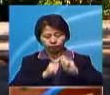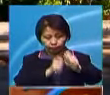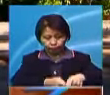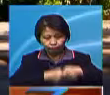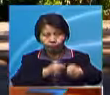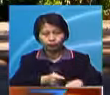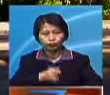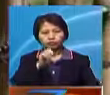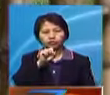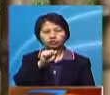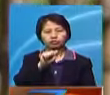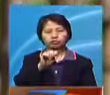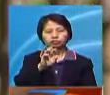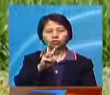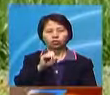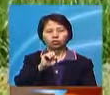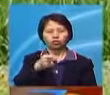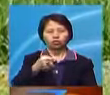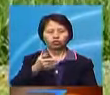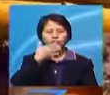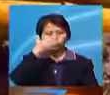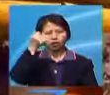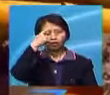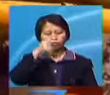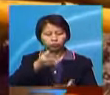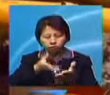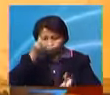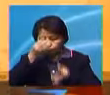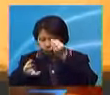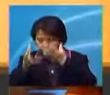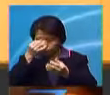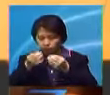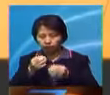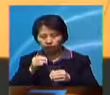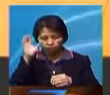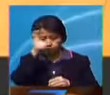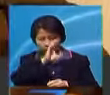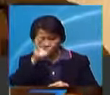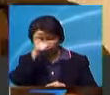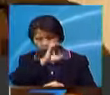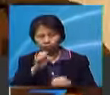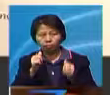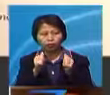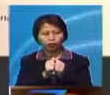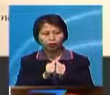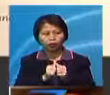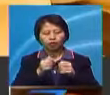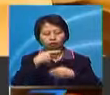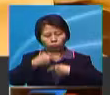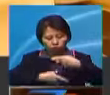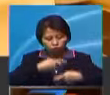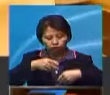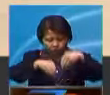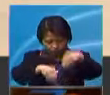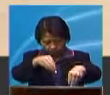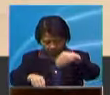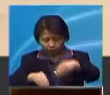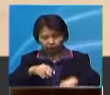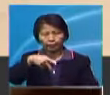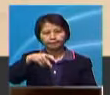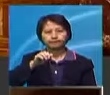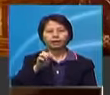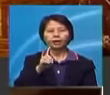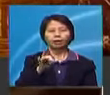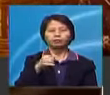Sudah tentu menjadi platform terbaik memberi pengetahuan dan penerokaan proses penanaman padi sebenar kepada